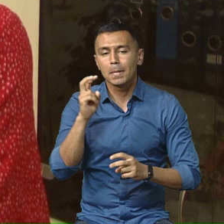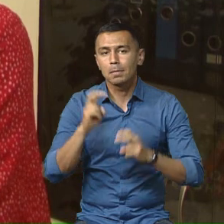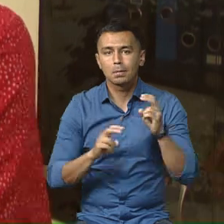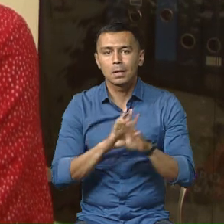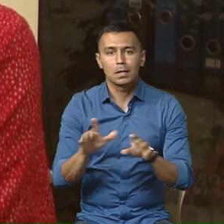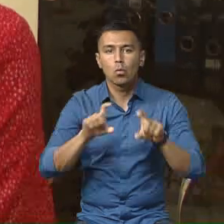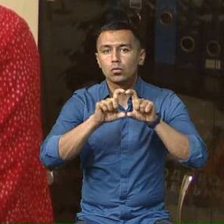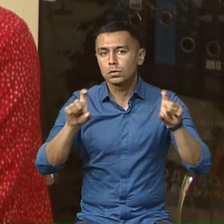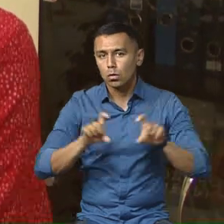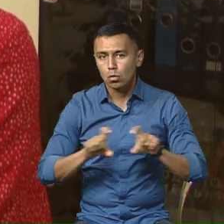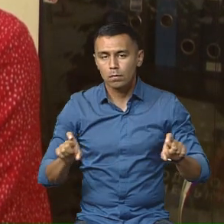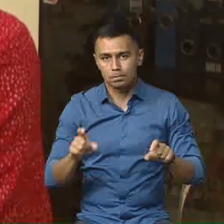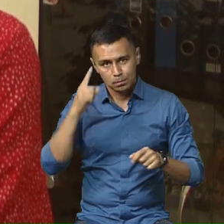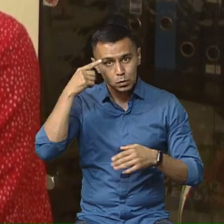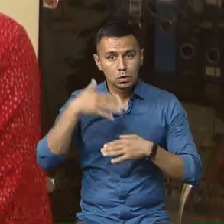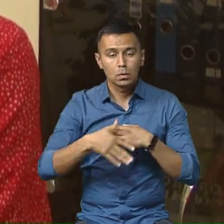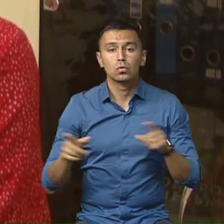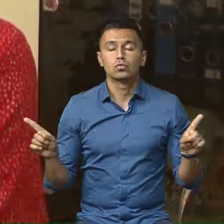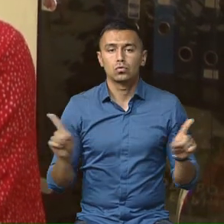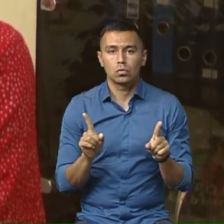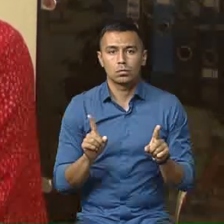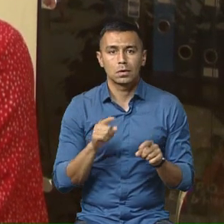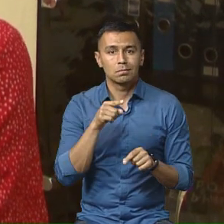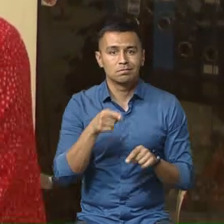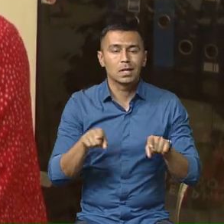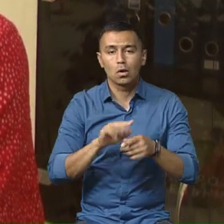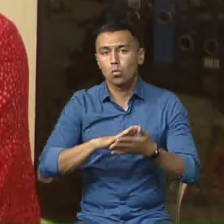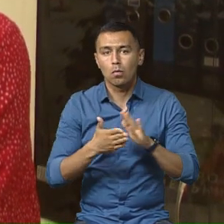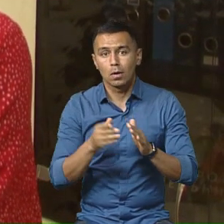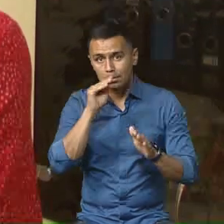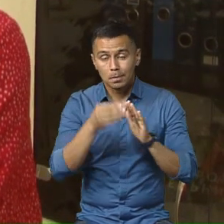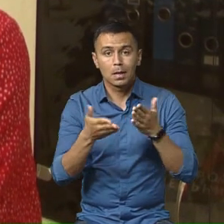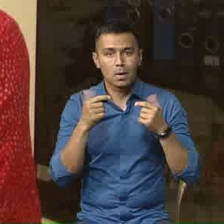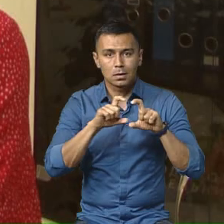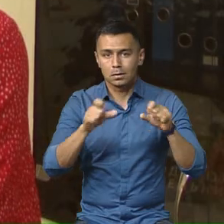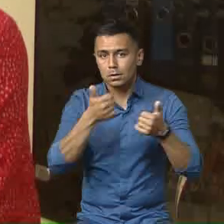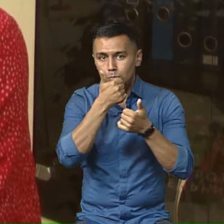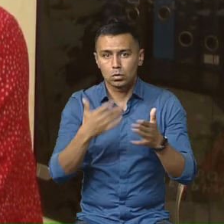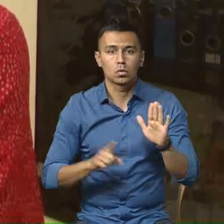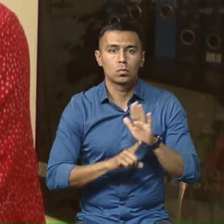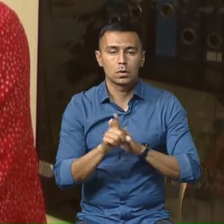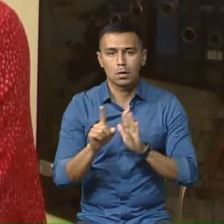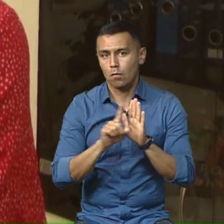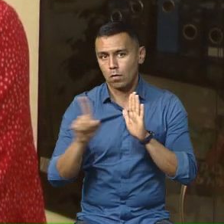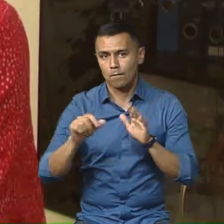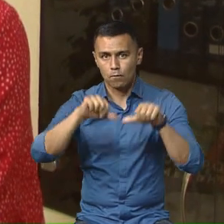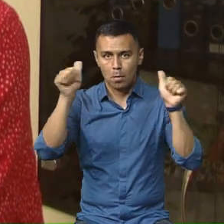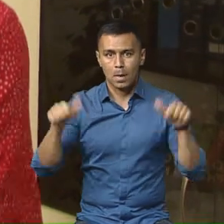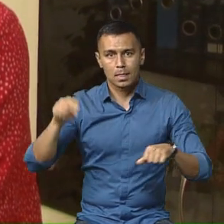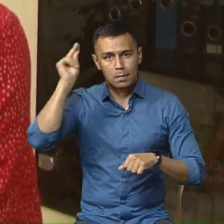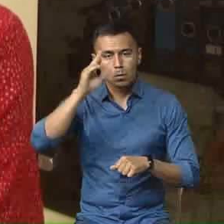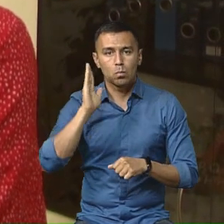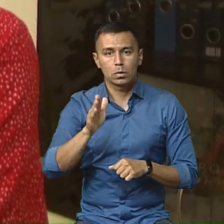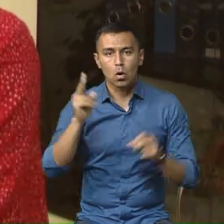ні установи. Тобто зрозуміло, що за тієї умови, що наявність укриття, то заклад не зможе розпочати очний формат навчання,